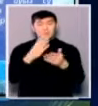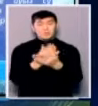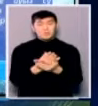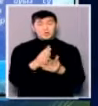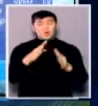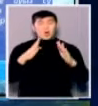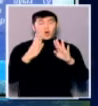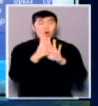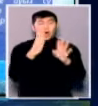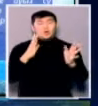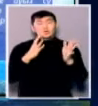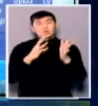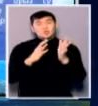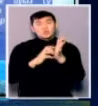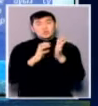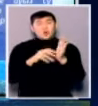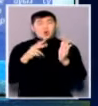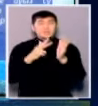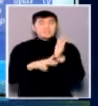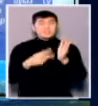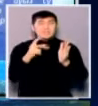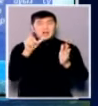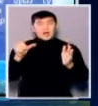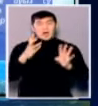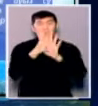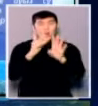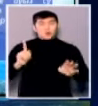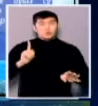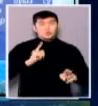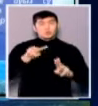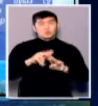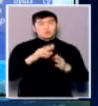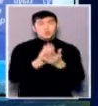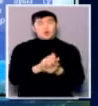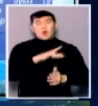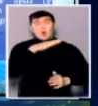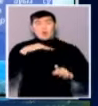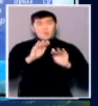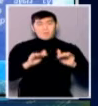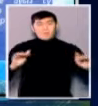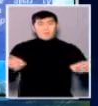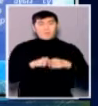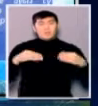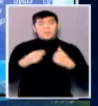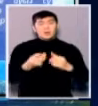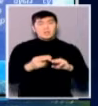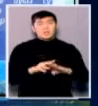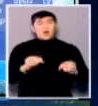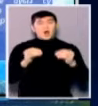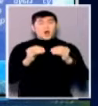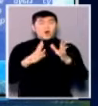кезеңінде 982 адам бар. Нұрлы жер тұрғын үй құрылысы бағдарламасы шеңберінде көп балалы отбасылар 19 тұрғын үй сатып